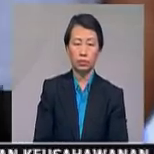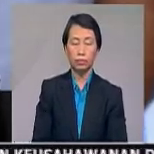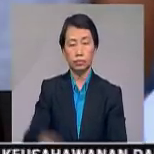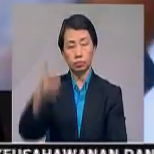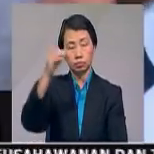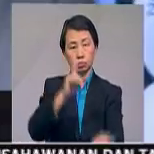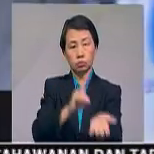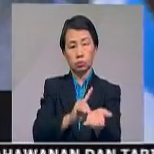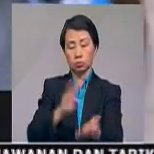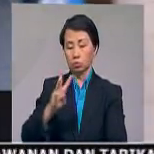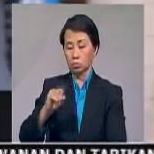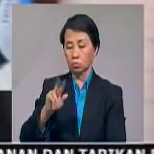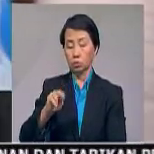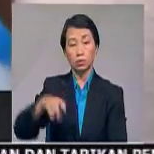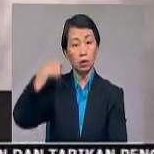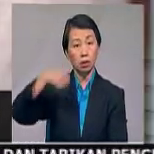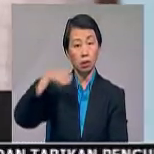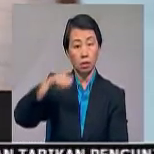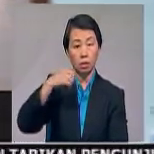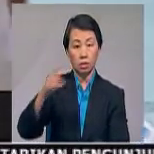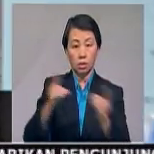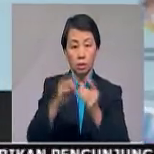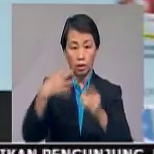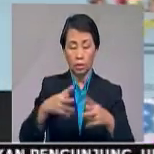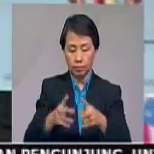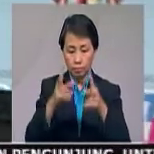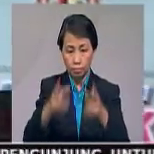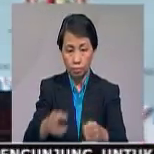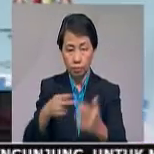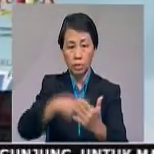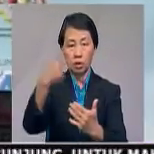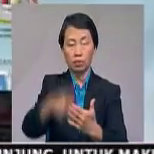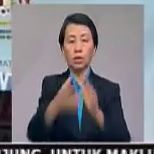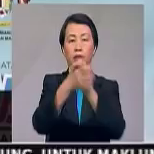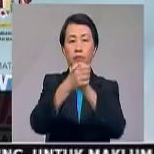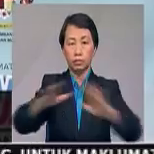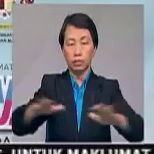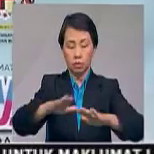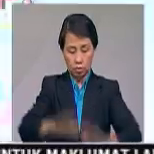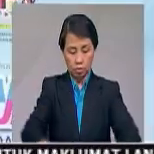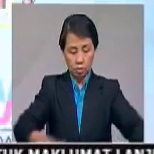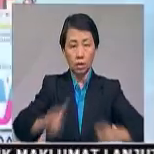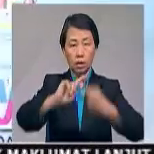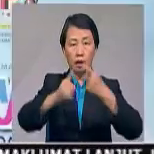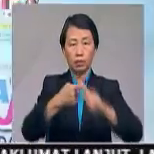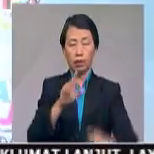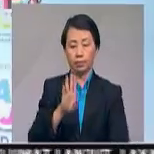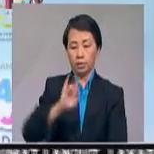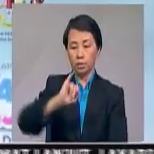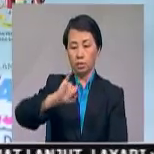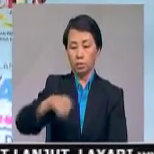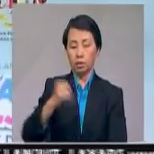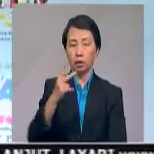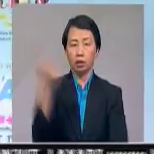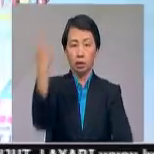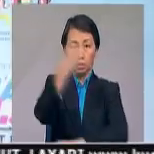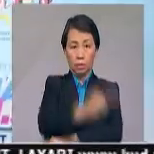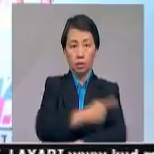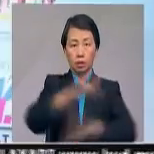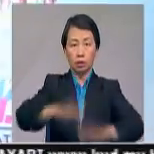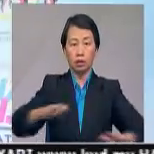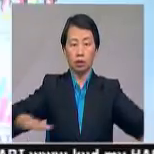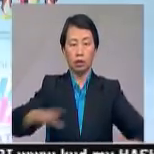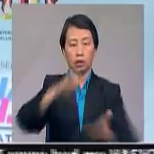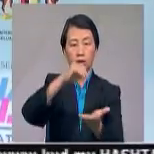Datuk Seri Dr. Wan Azizah ditemui selepas merasmikan program keselamatan kanak-kanak sahabat bijak sempena Hari Kanak-kanak Sedunia